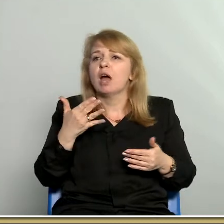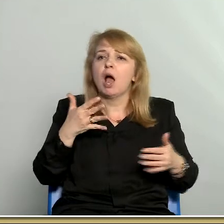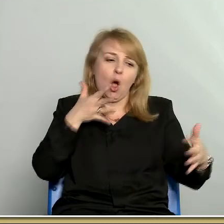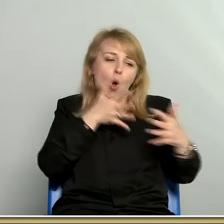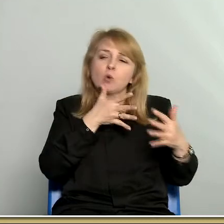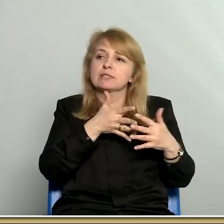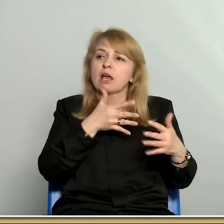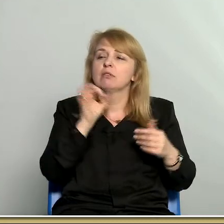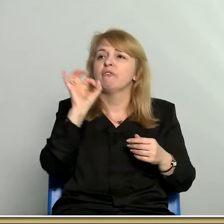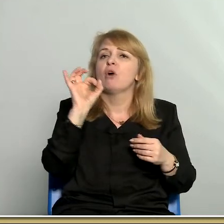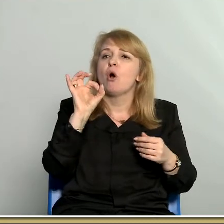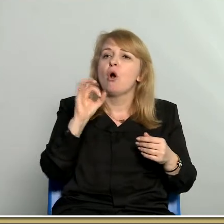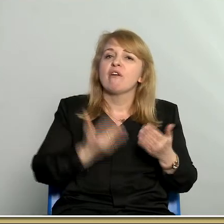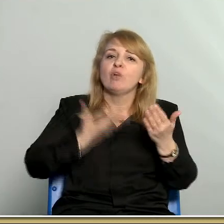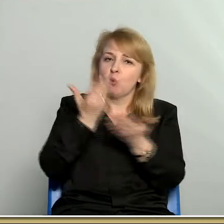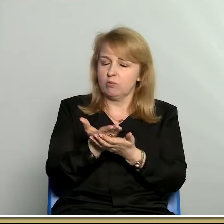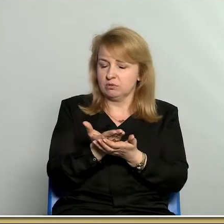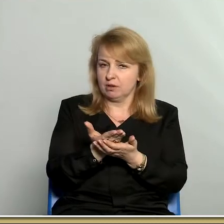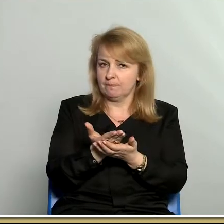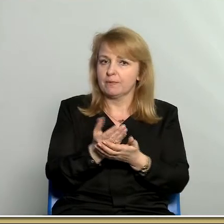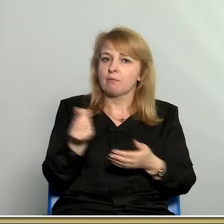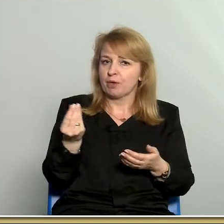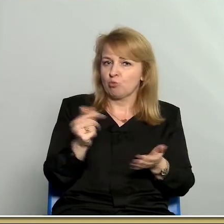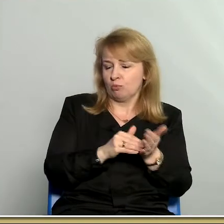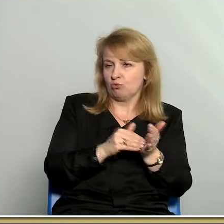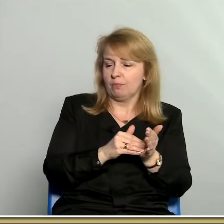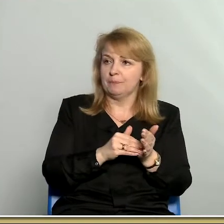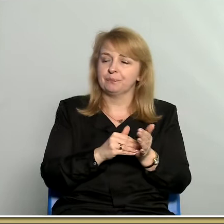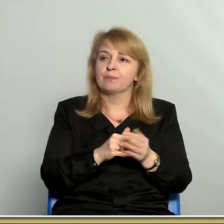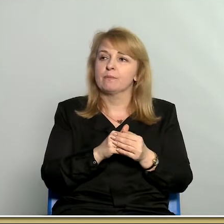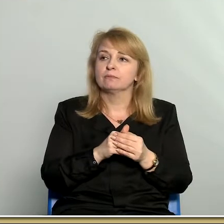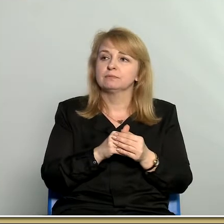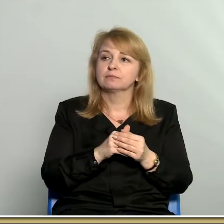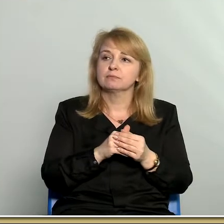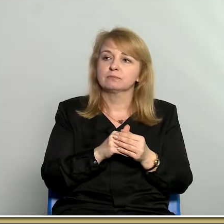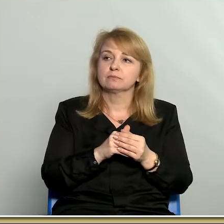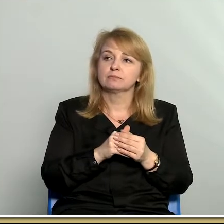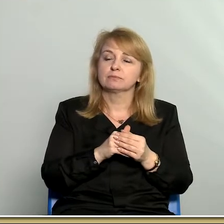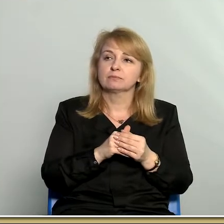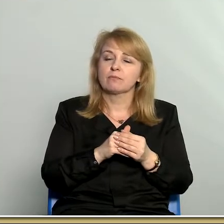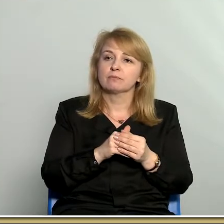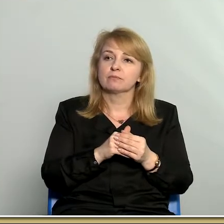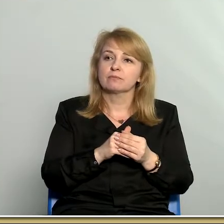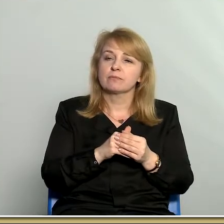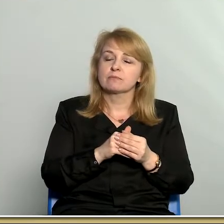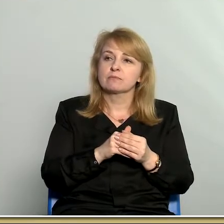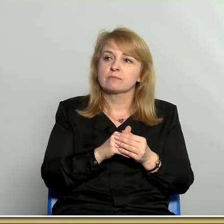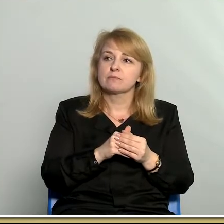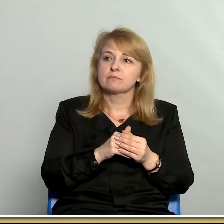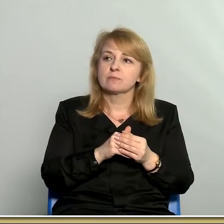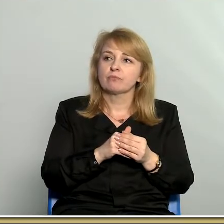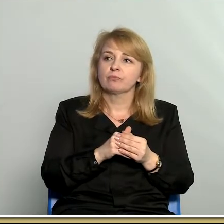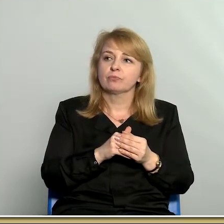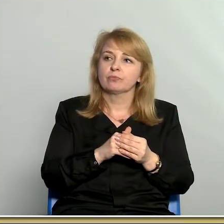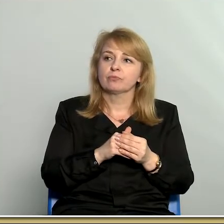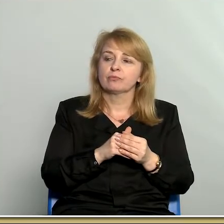kryteriów oceny wniosków, to będą elementy, które będą w szczególności punktowane. Kto jest kim? To dla